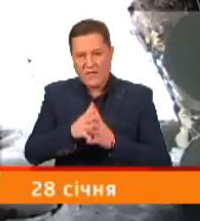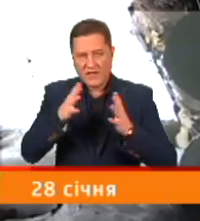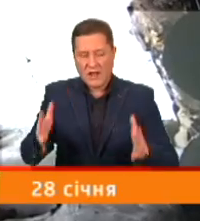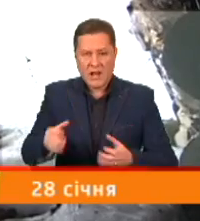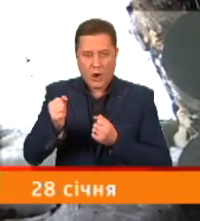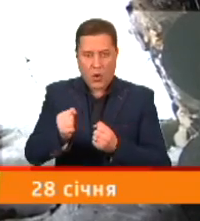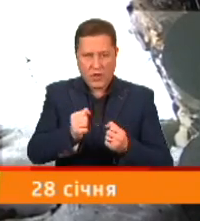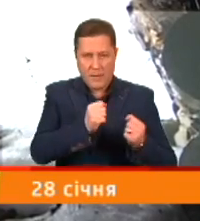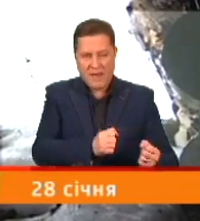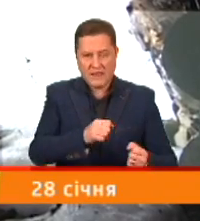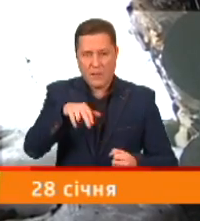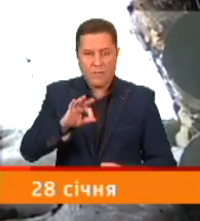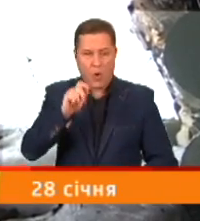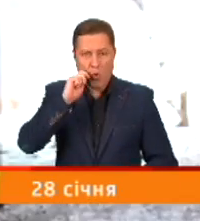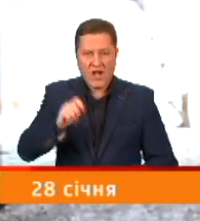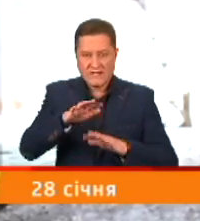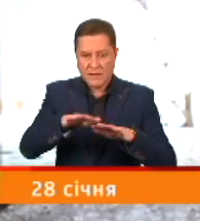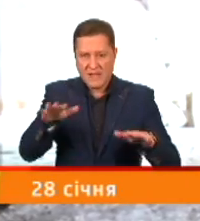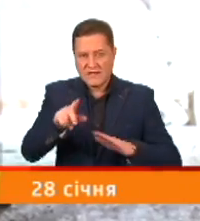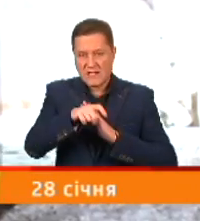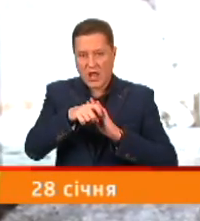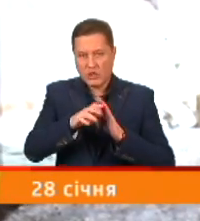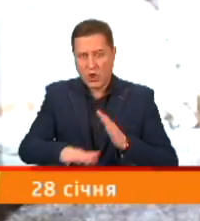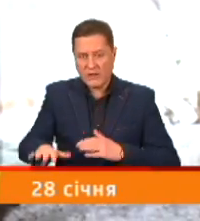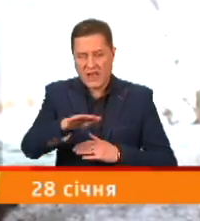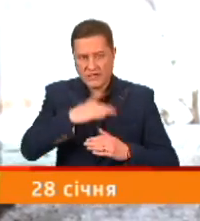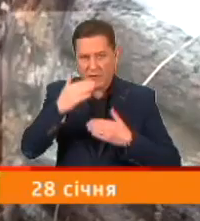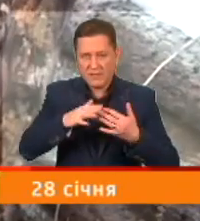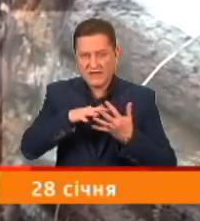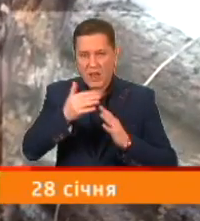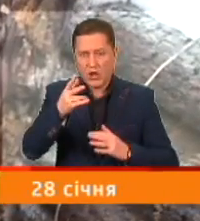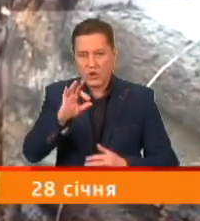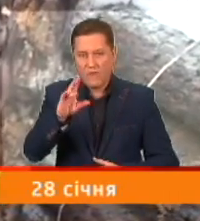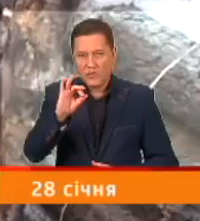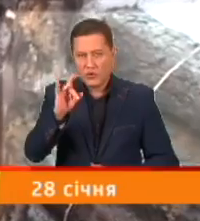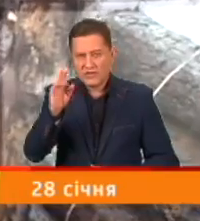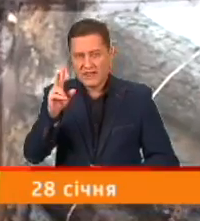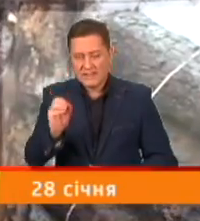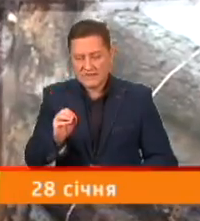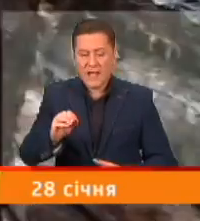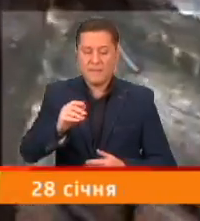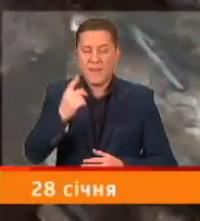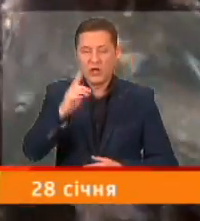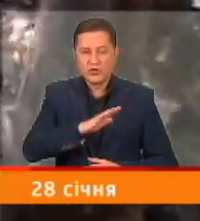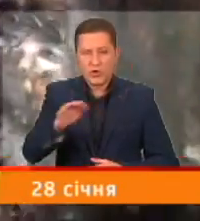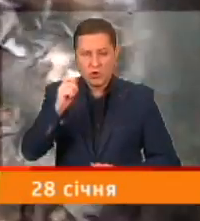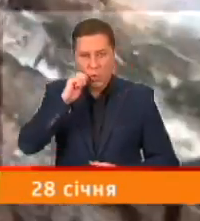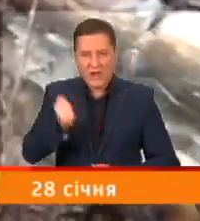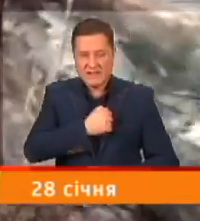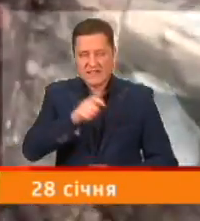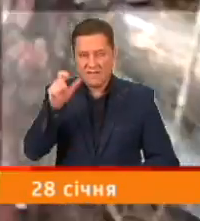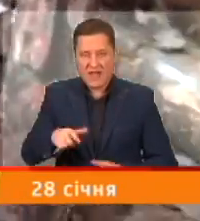великокаліберних кулеметів били по українських позиціях на Донеччині поблизу селища Новотошківське. Жоден український вояк не